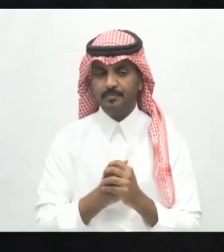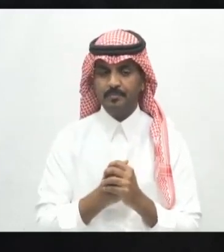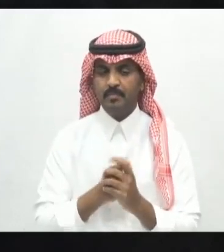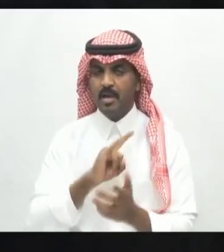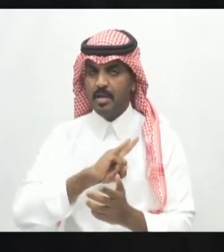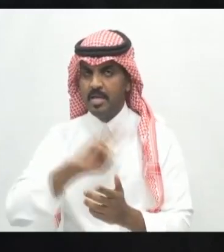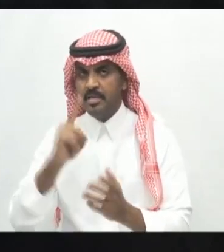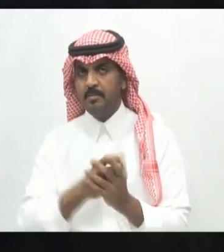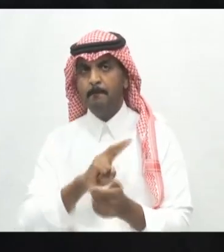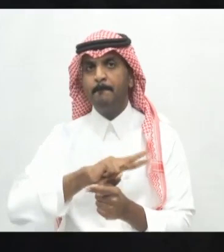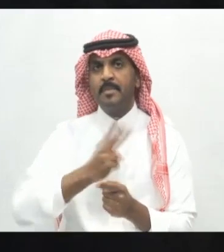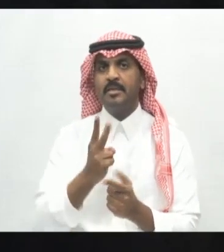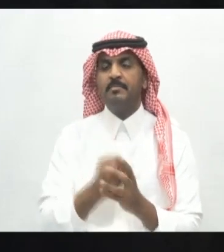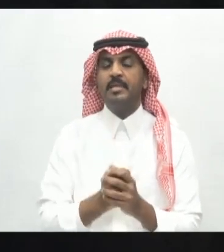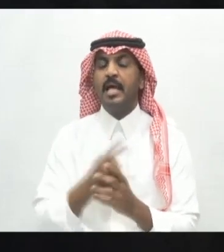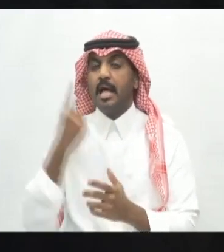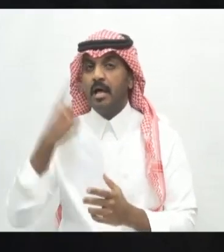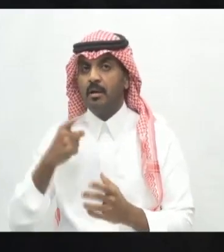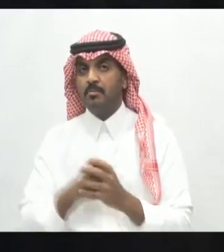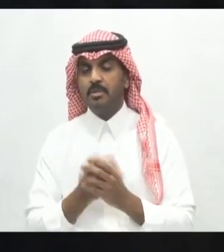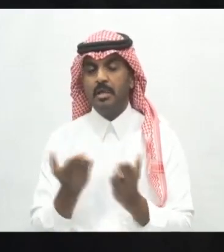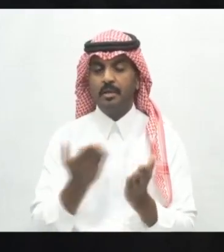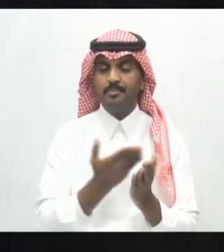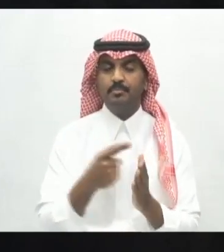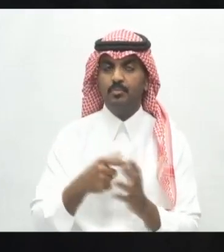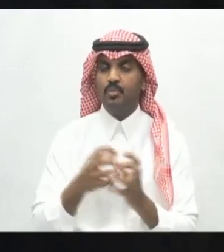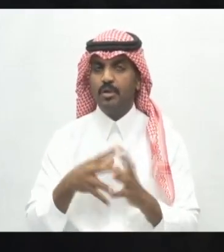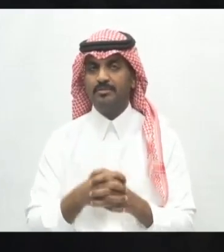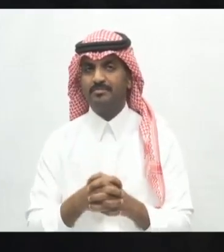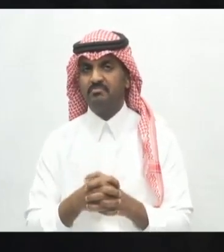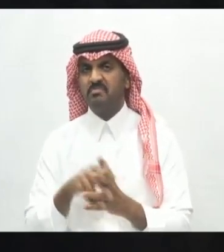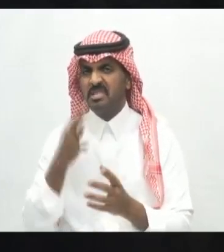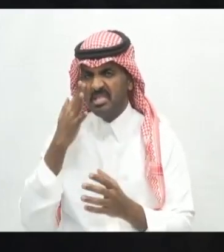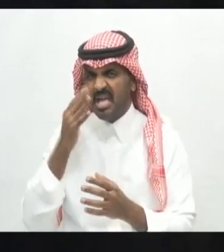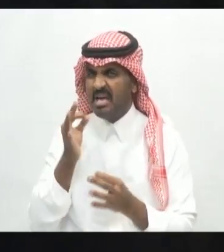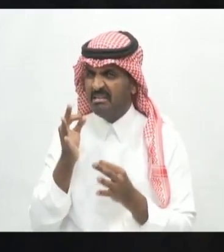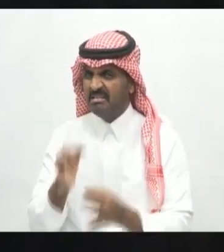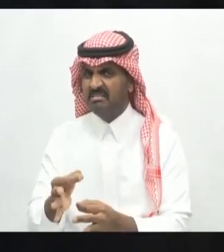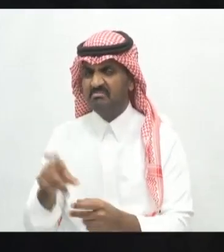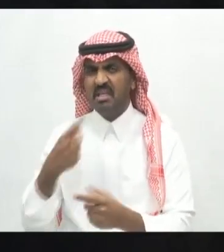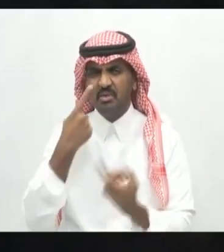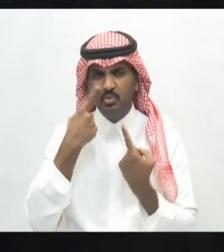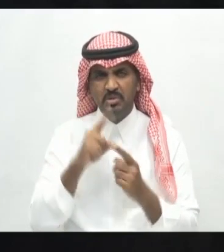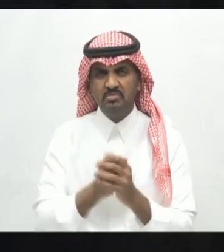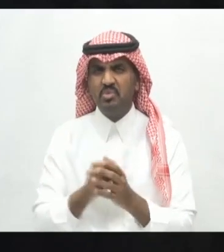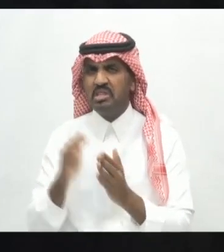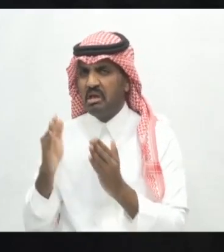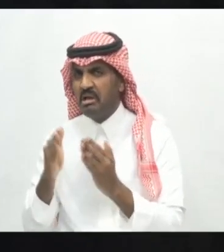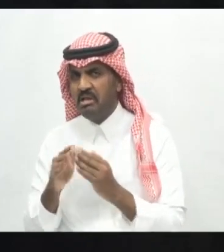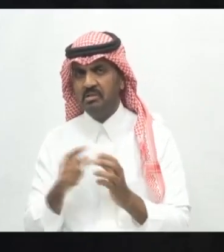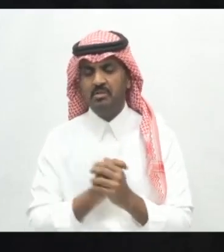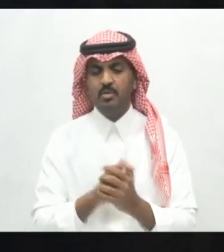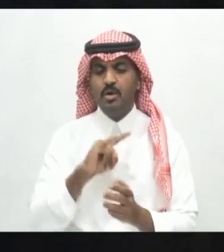النهي من التحريم الى ان المقصد المراد بذلك هو التحقير من شان هذه الدنيا والتقليل منها